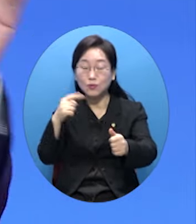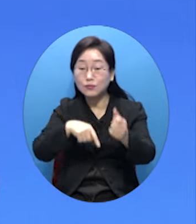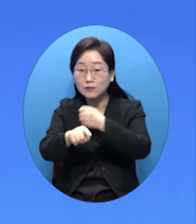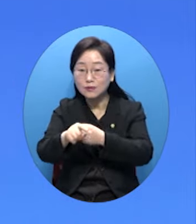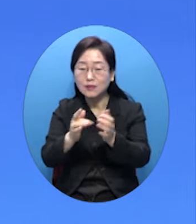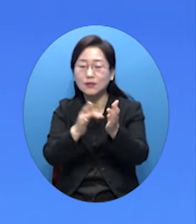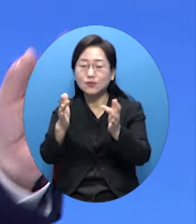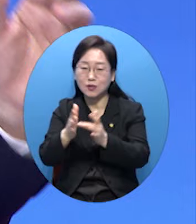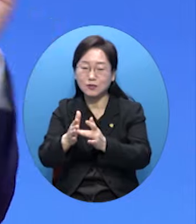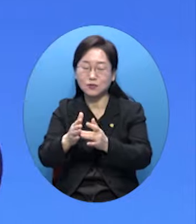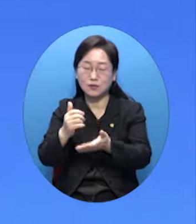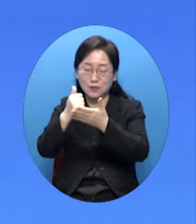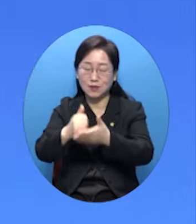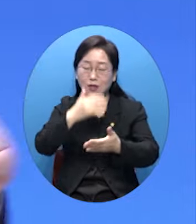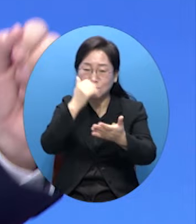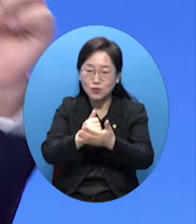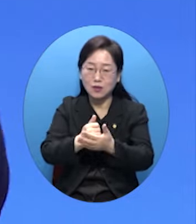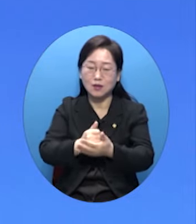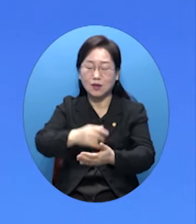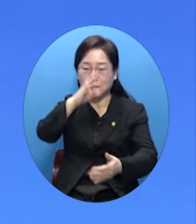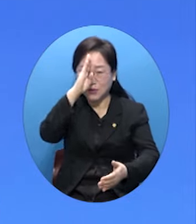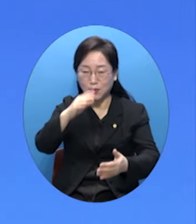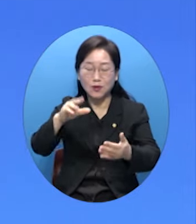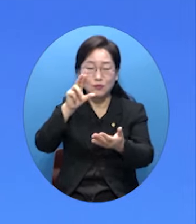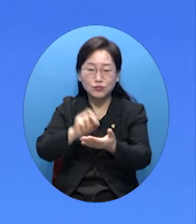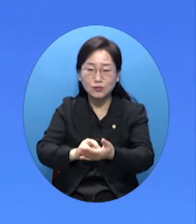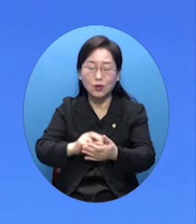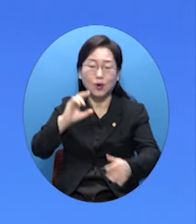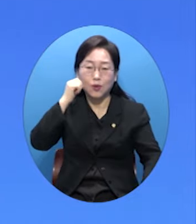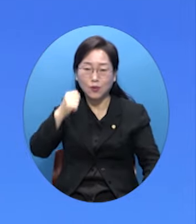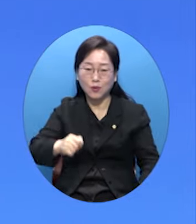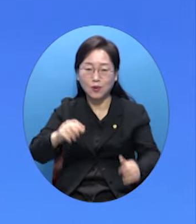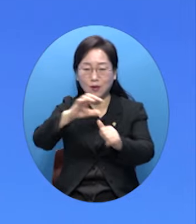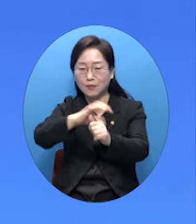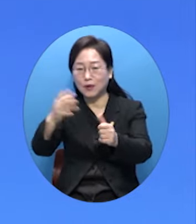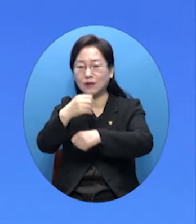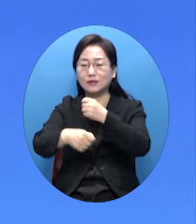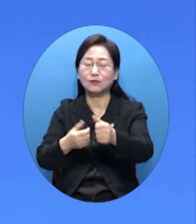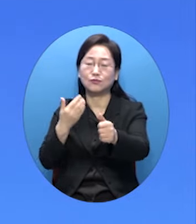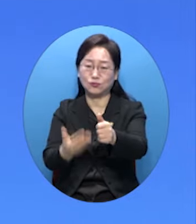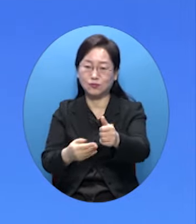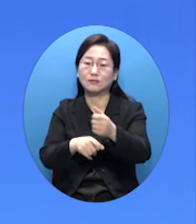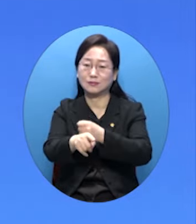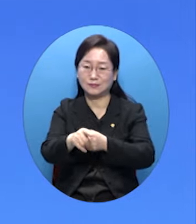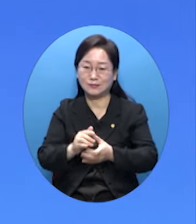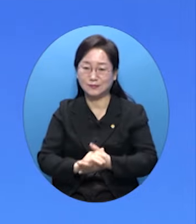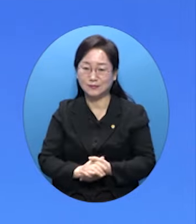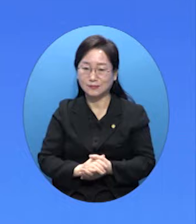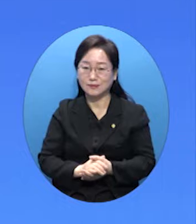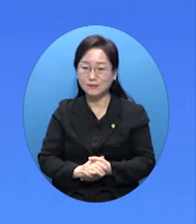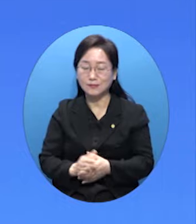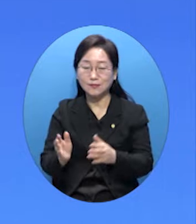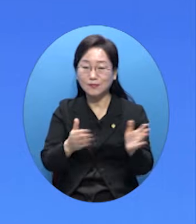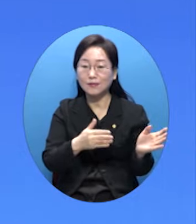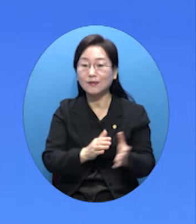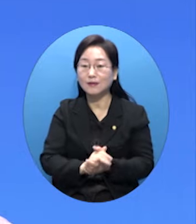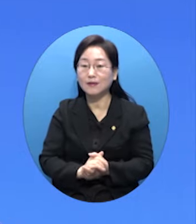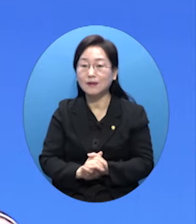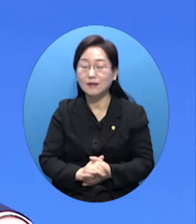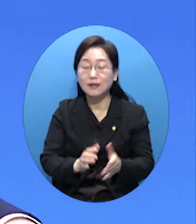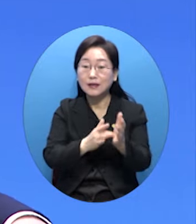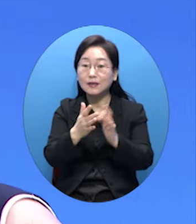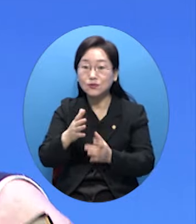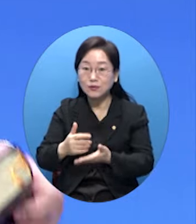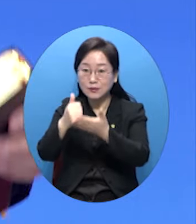죄에서 질병에서 문제에서 어려움에서 자유케 만들어 주시는 것입니다. 그런데 이